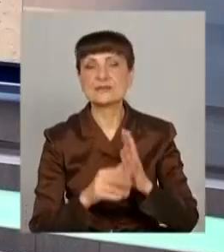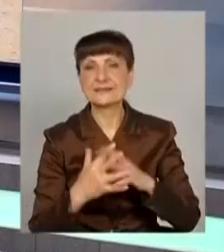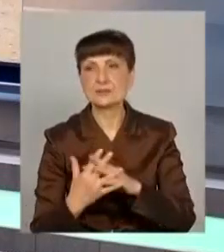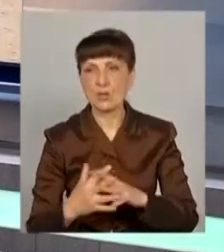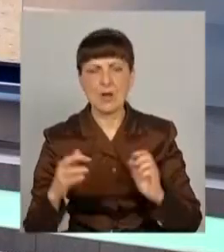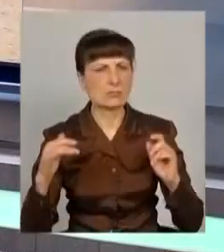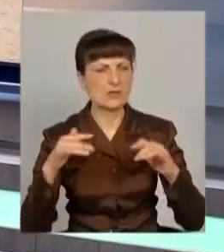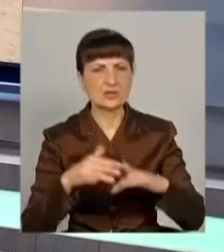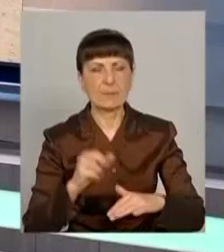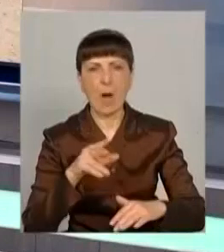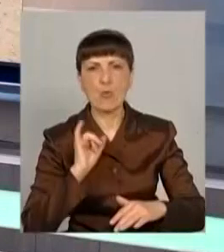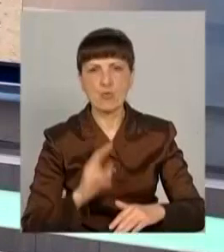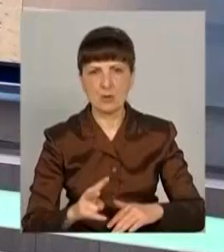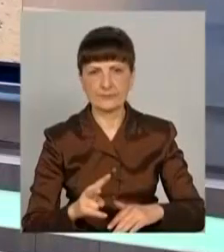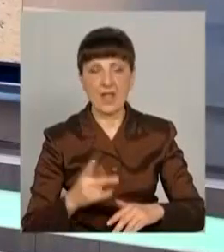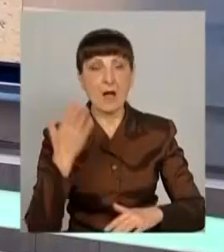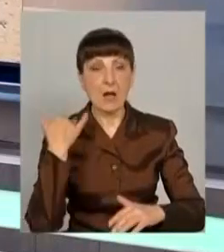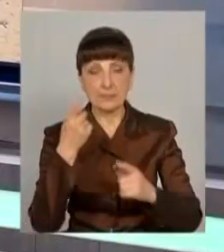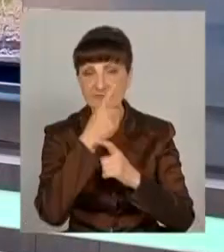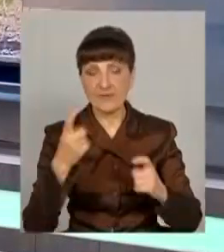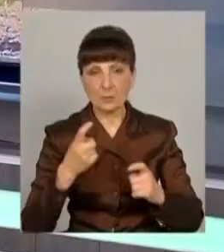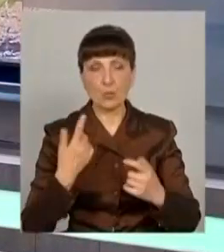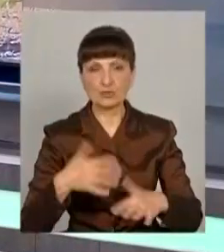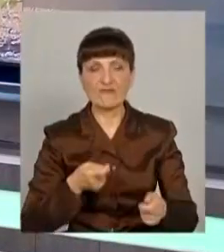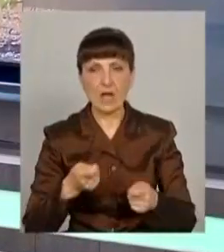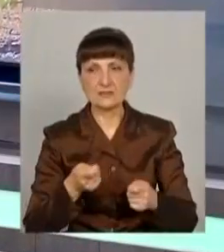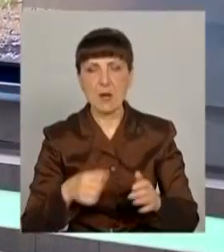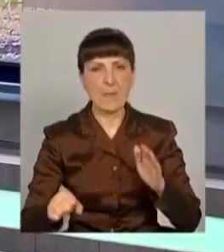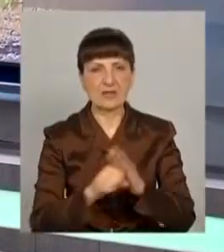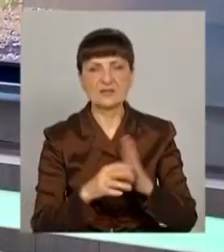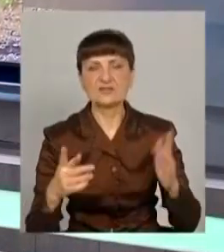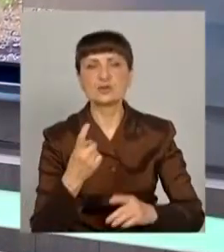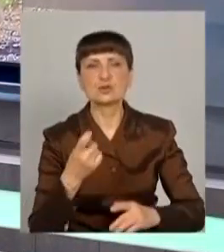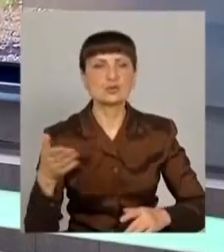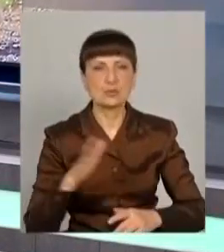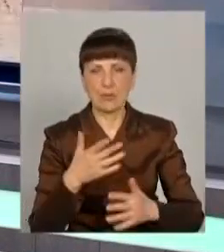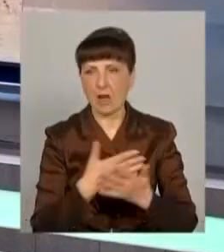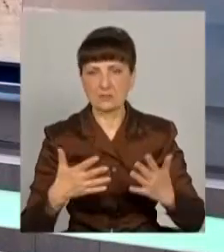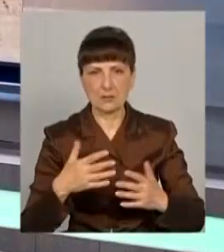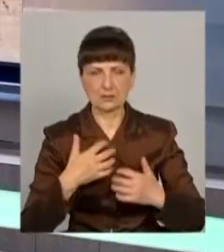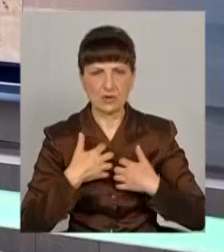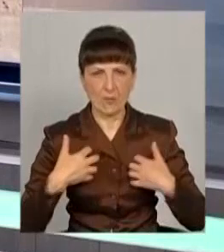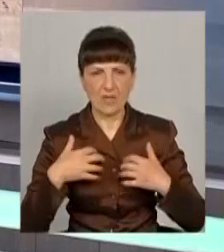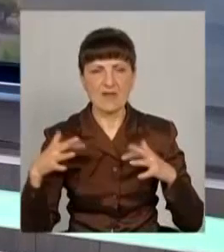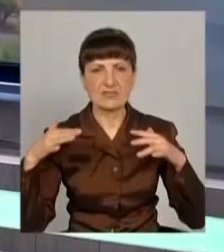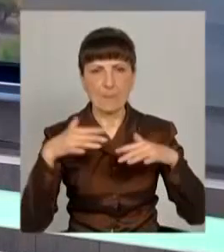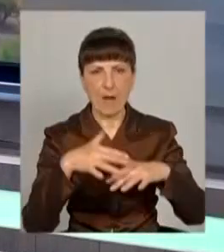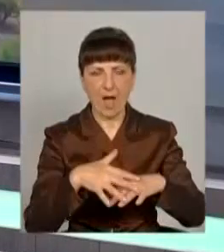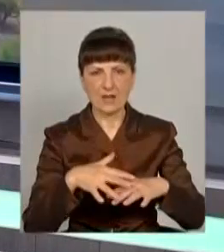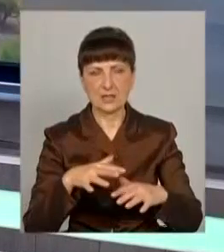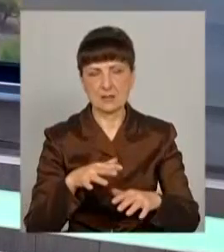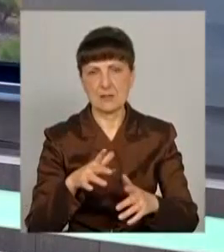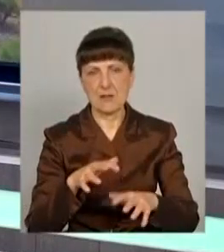из-за Нашествия пауков Ранее по данным властей в индорском районе погибли свыше 100 голов скота на них напали ядовитые